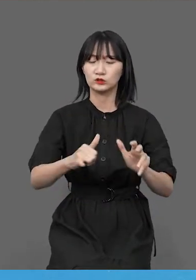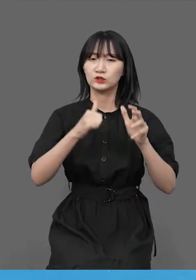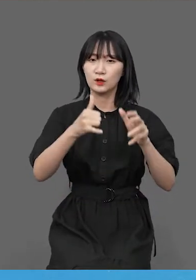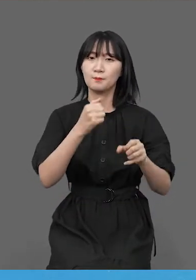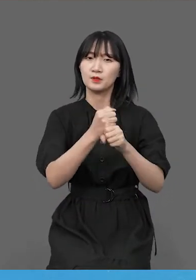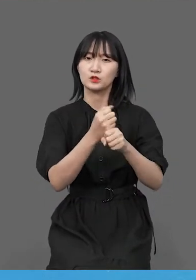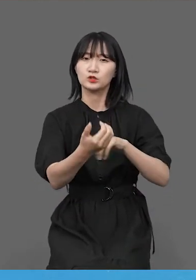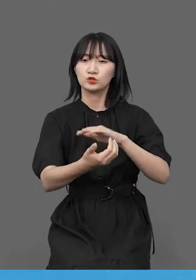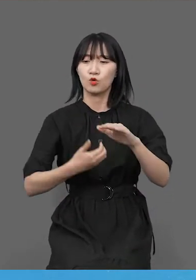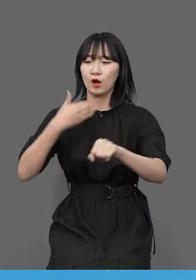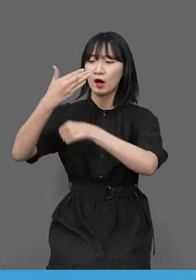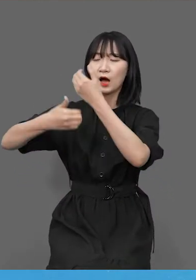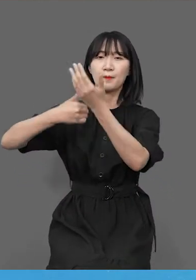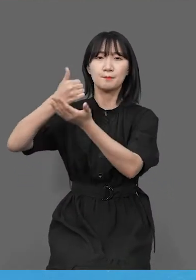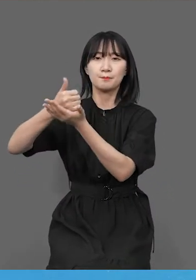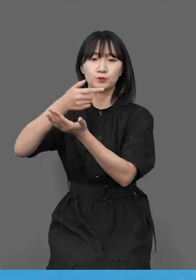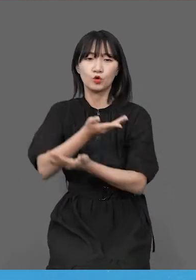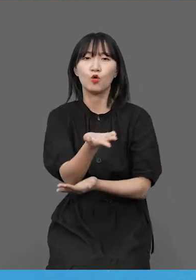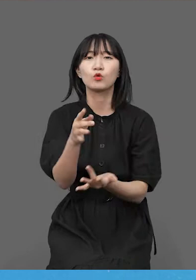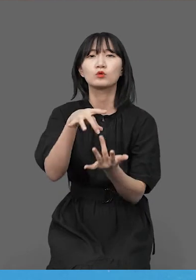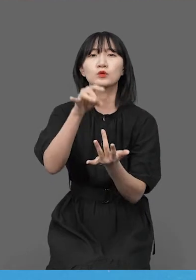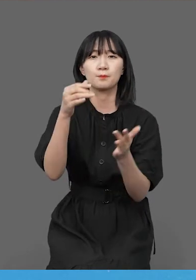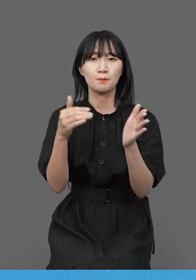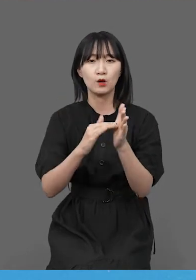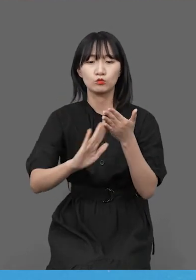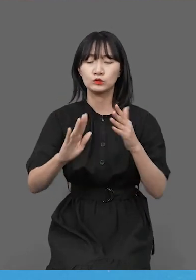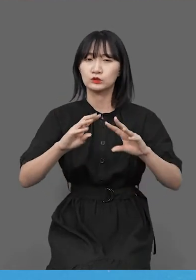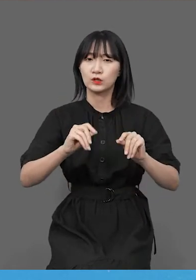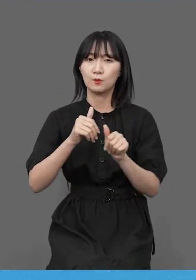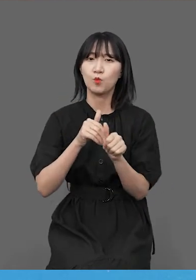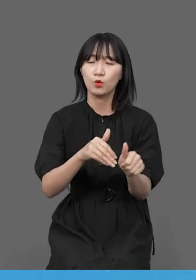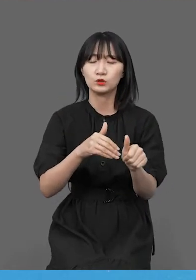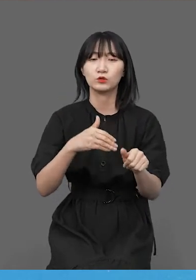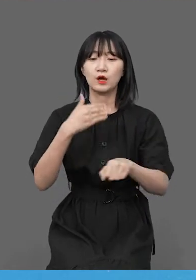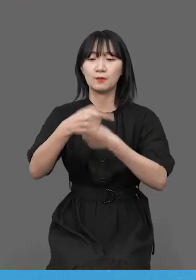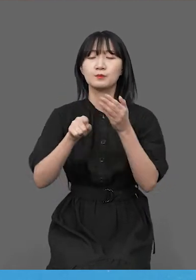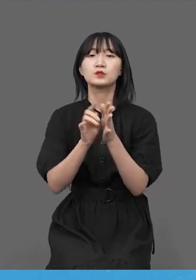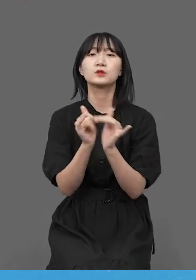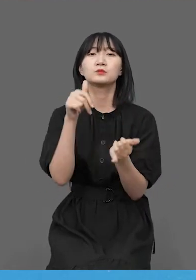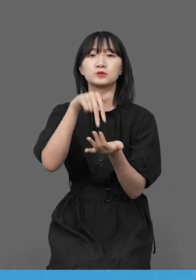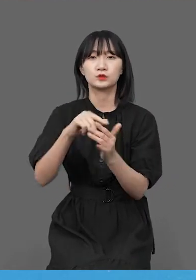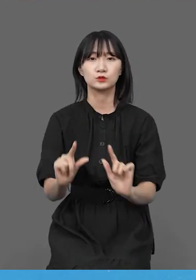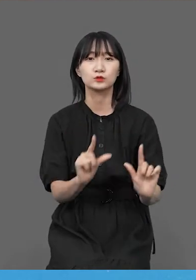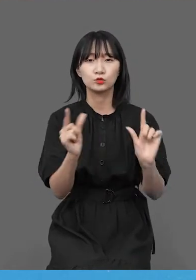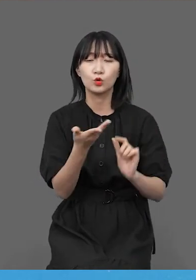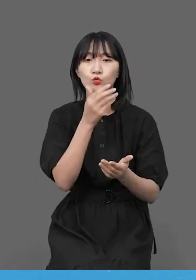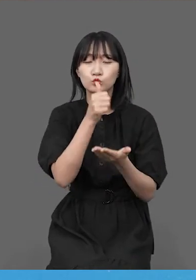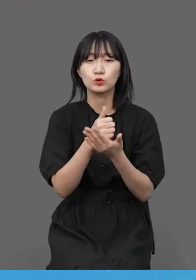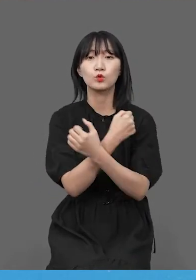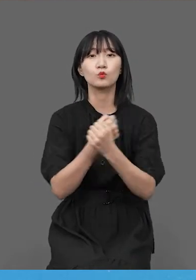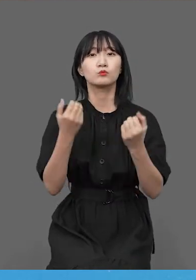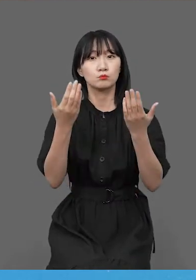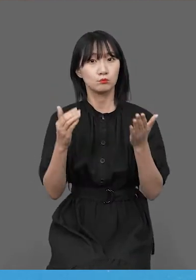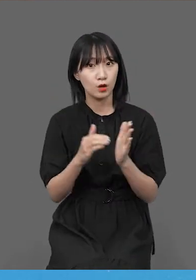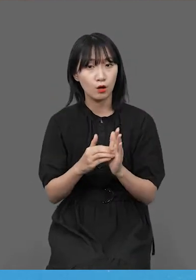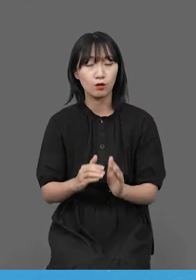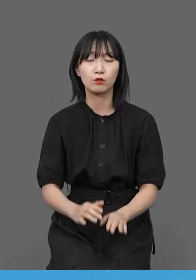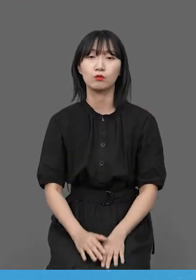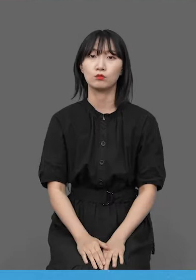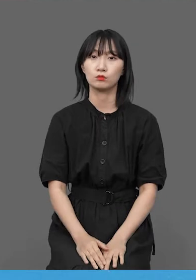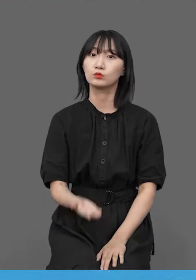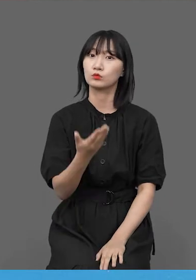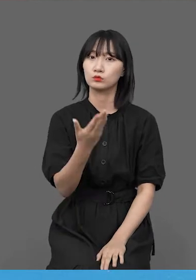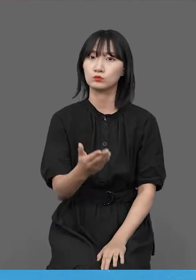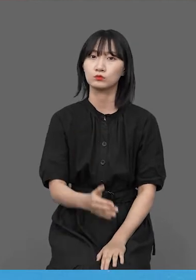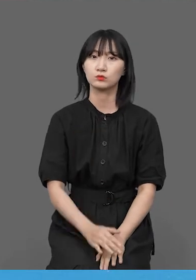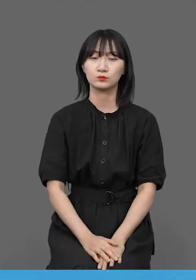전에 하나님에 의해서 선택되어서 이 땅에 살면서 크리스찬이 된 것이고 너의 죄는 용서를 받았고